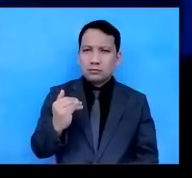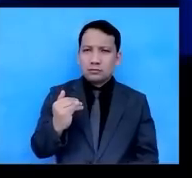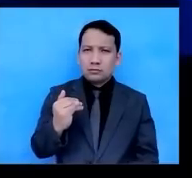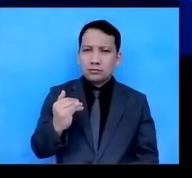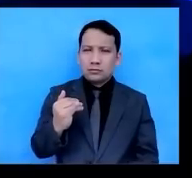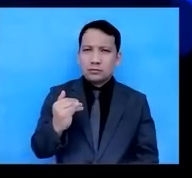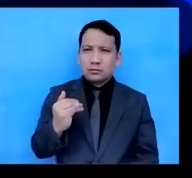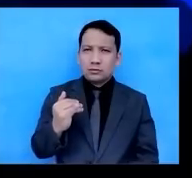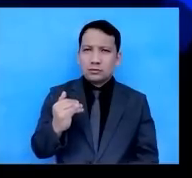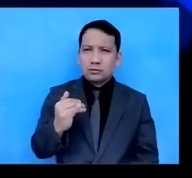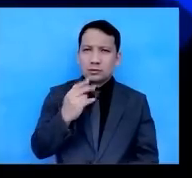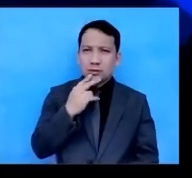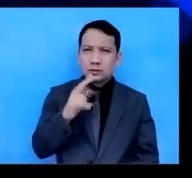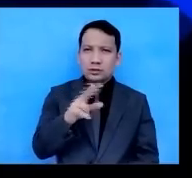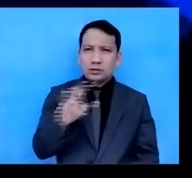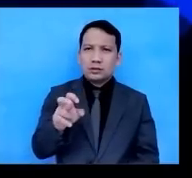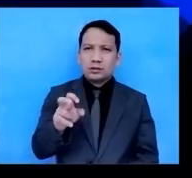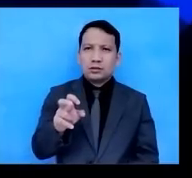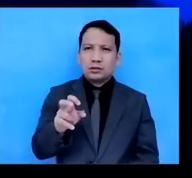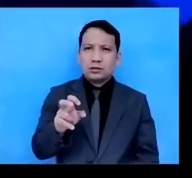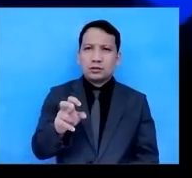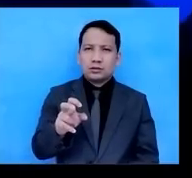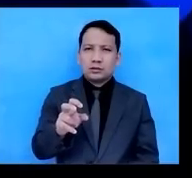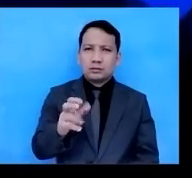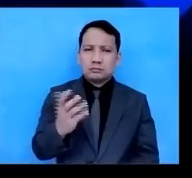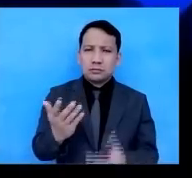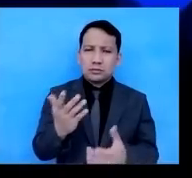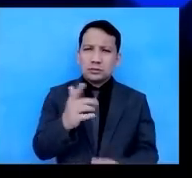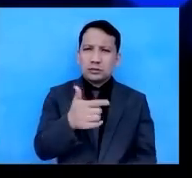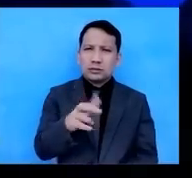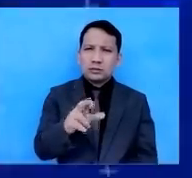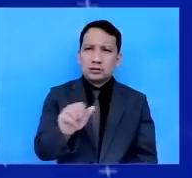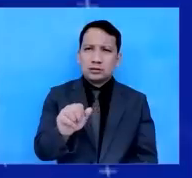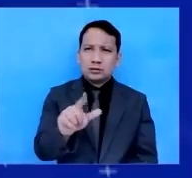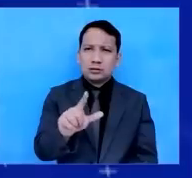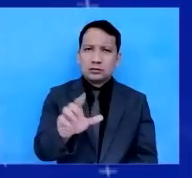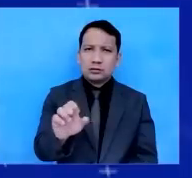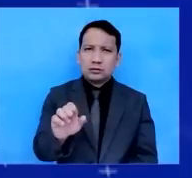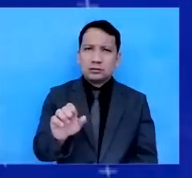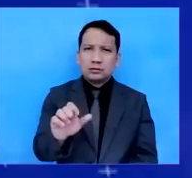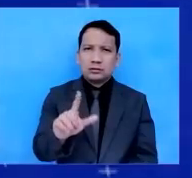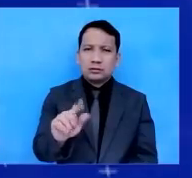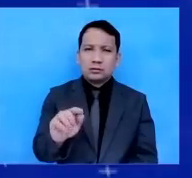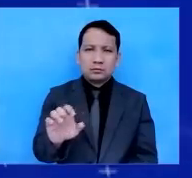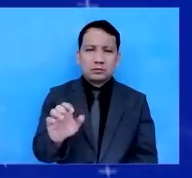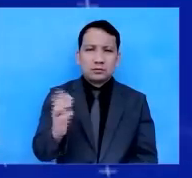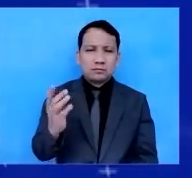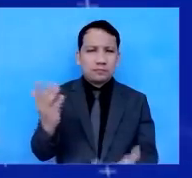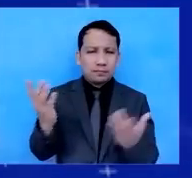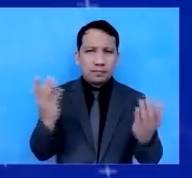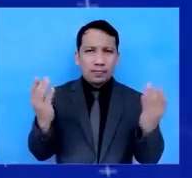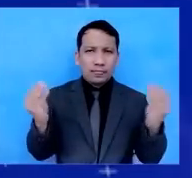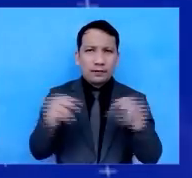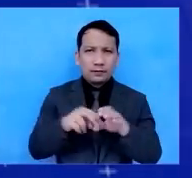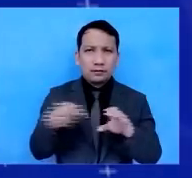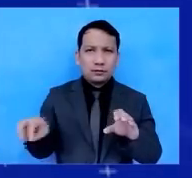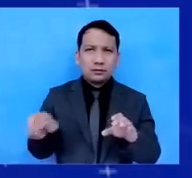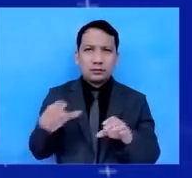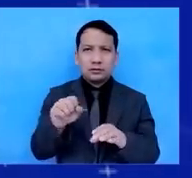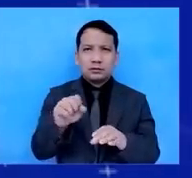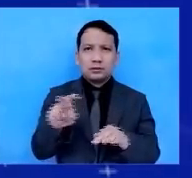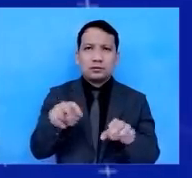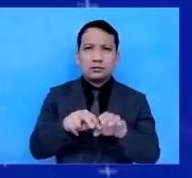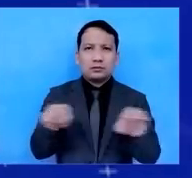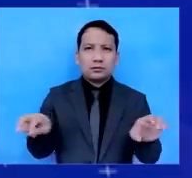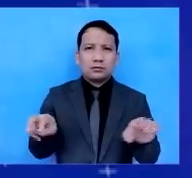ko, bakit po 300? Sabi ko, grand rate lang po. Dito na rin sila pinababa ng SUV driver.